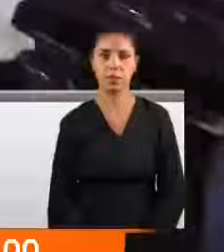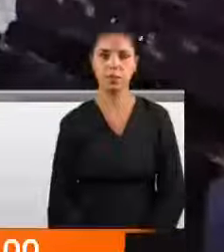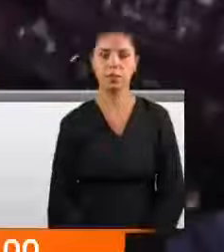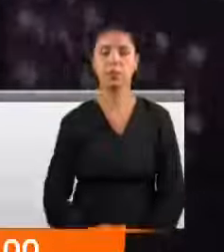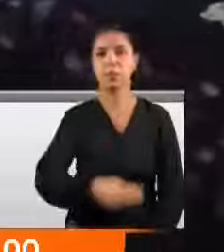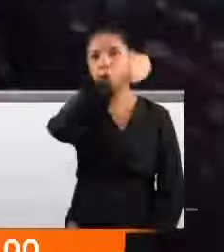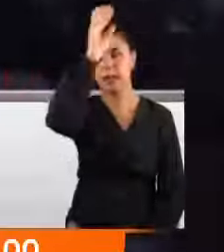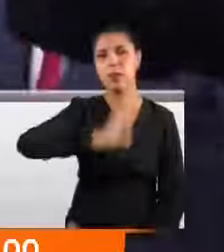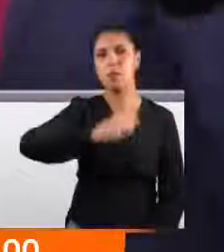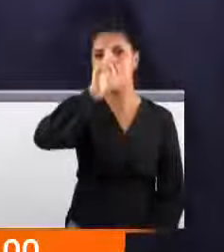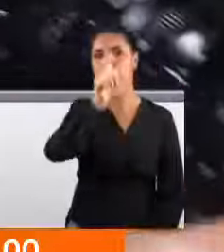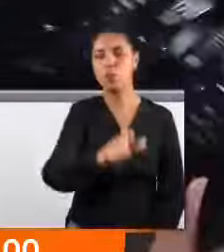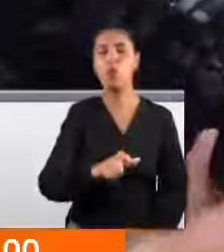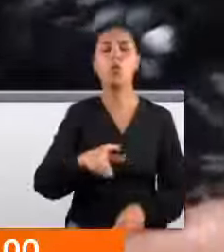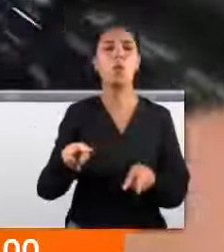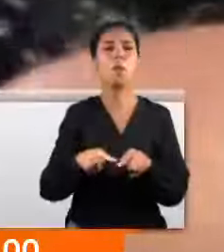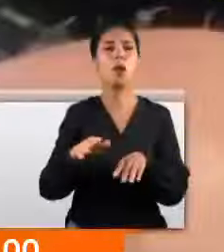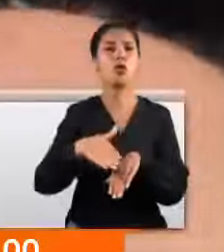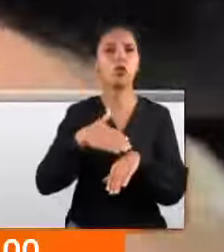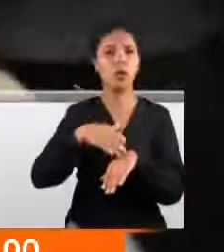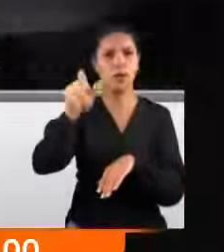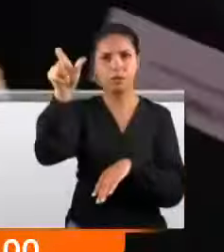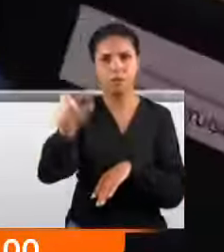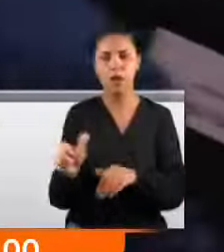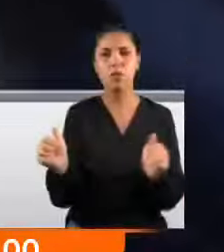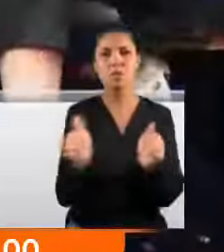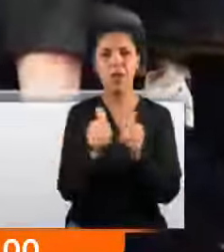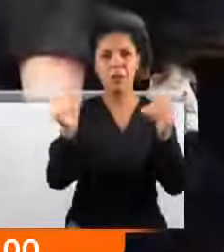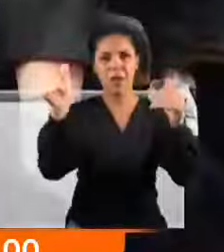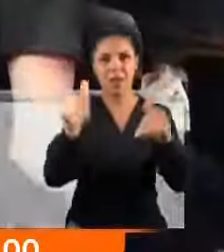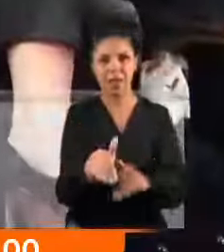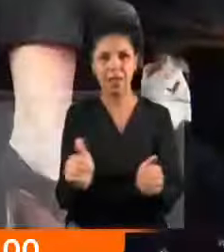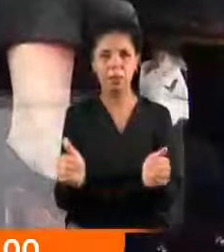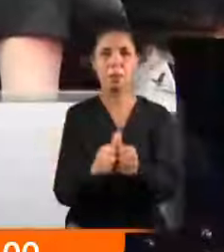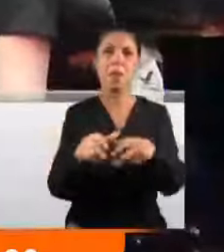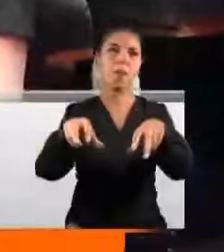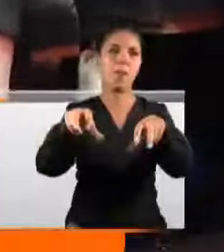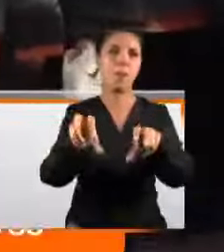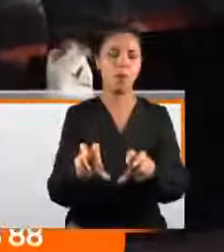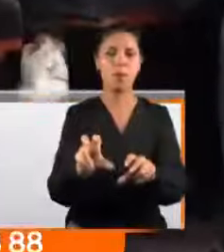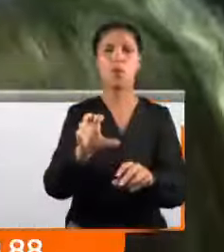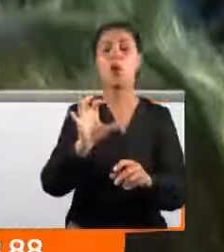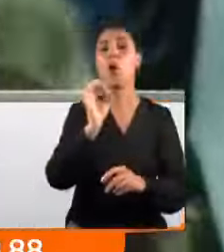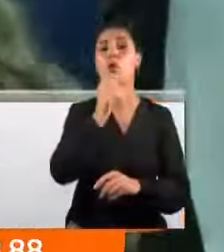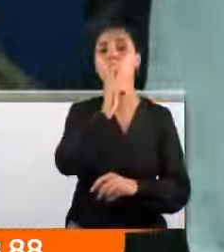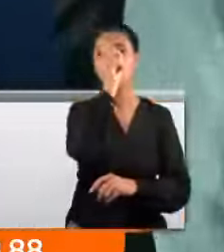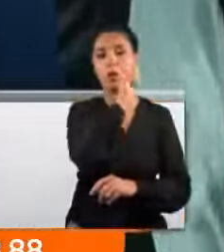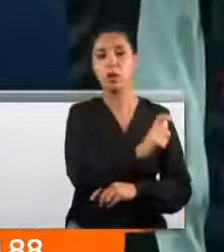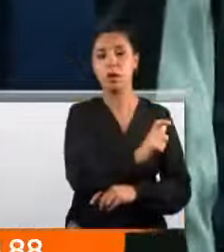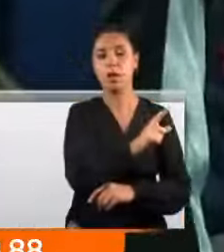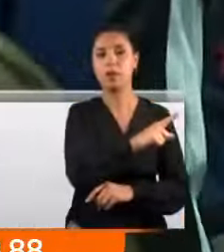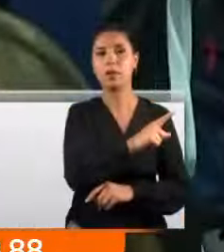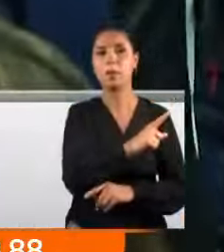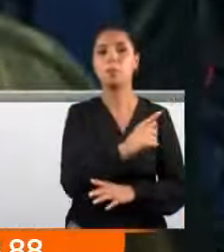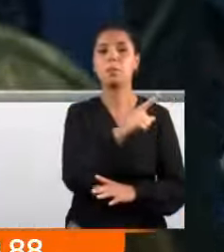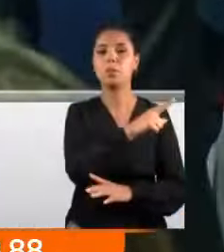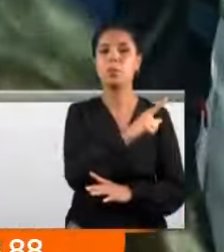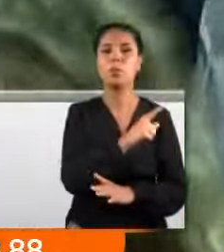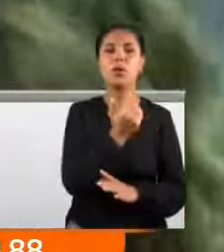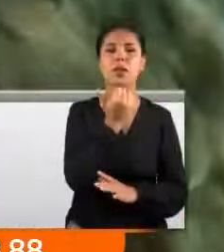Ekrem İmamoğlu ve Mansur Yavaş kurultay salonuna beraber geldi, yan yana oturdu. Özgür Özel de gölge başkan yakıştırması